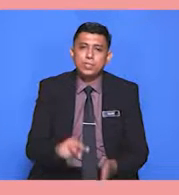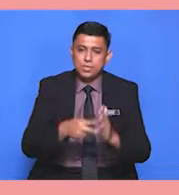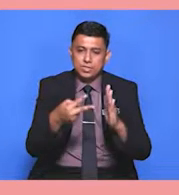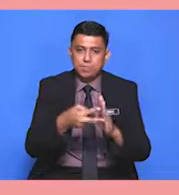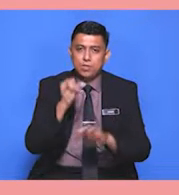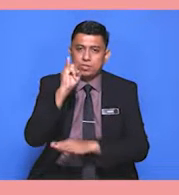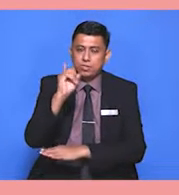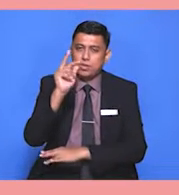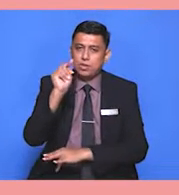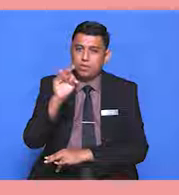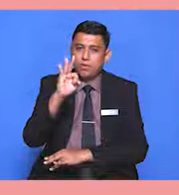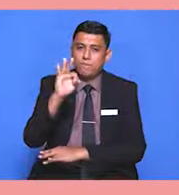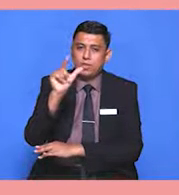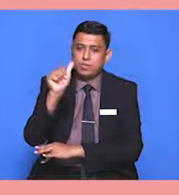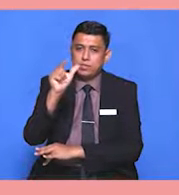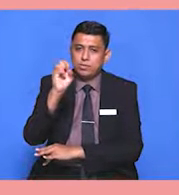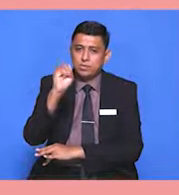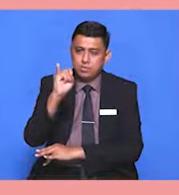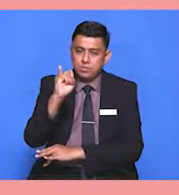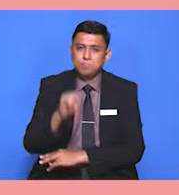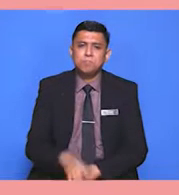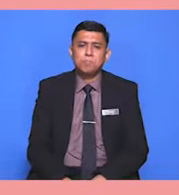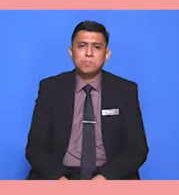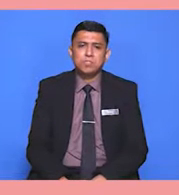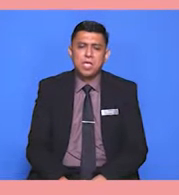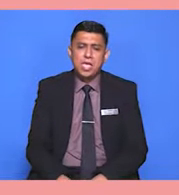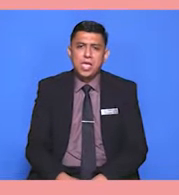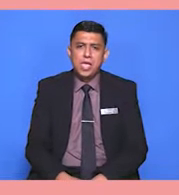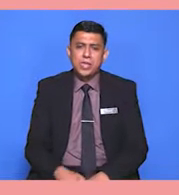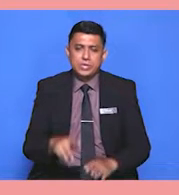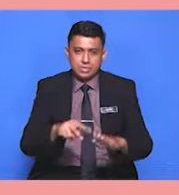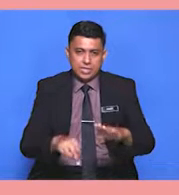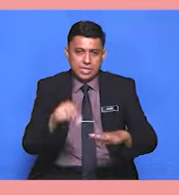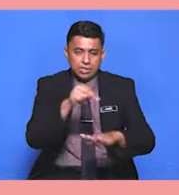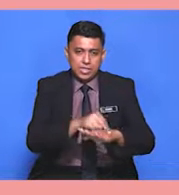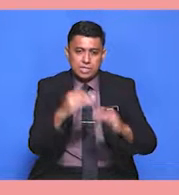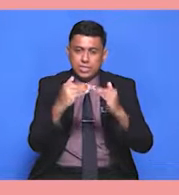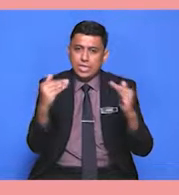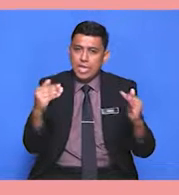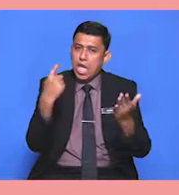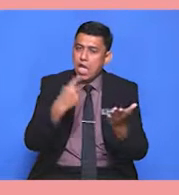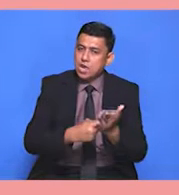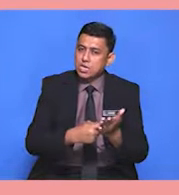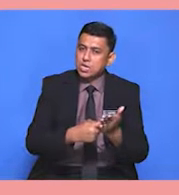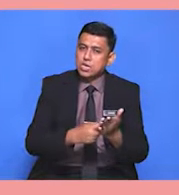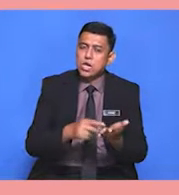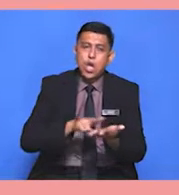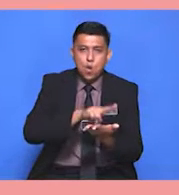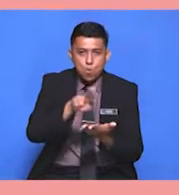Maksud inflasi yang lebih tepat ialah kenaikan tingkat harga umum